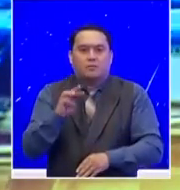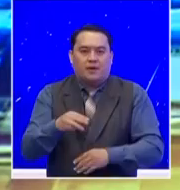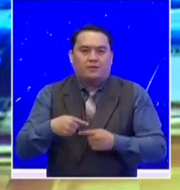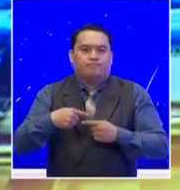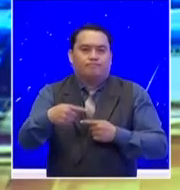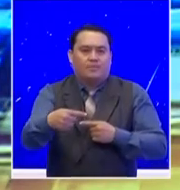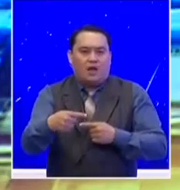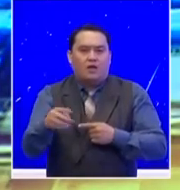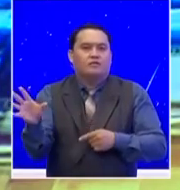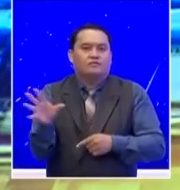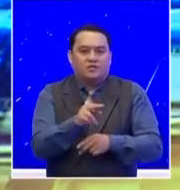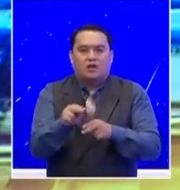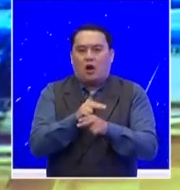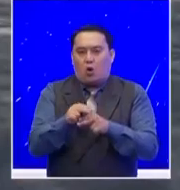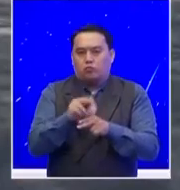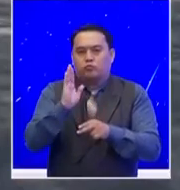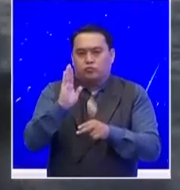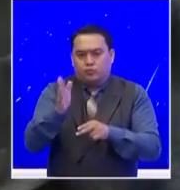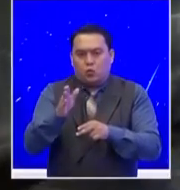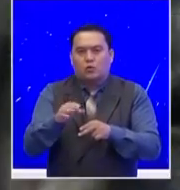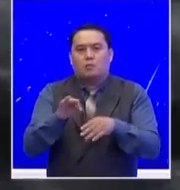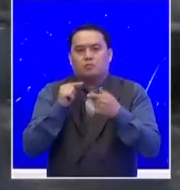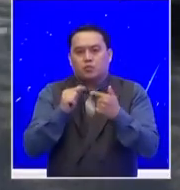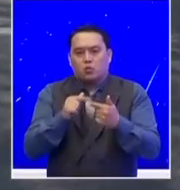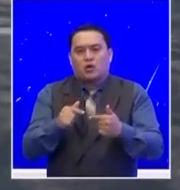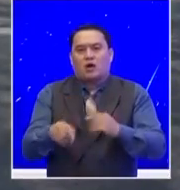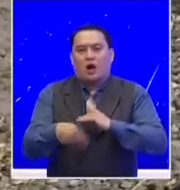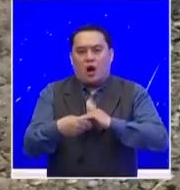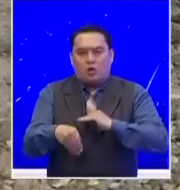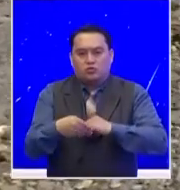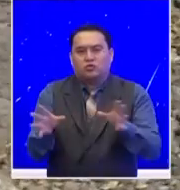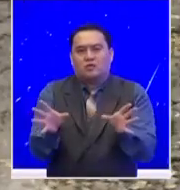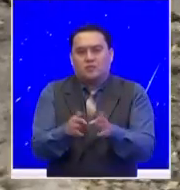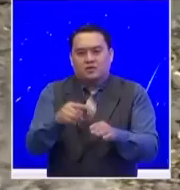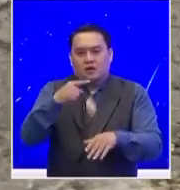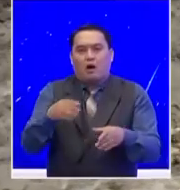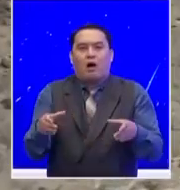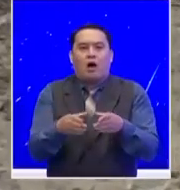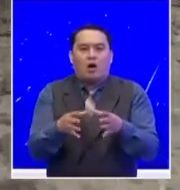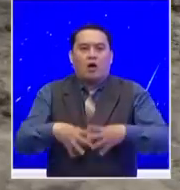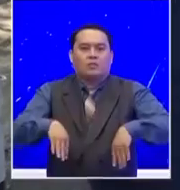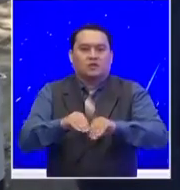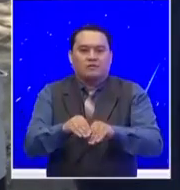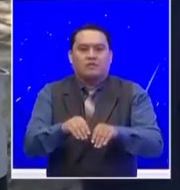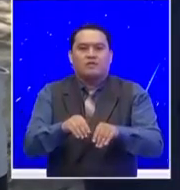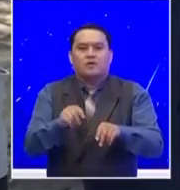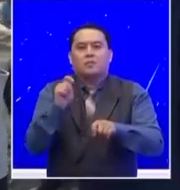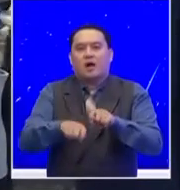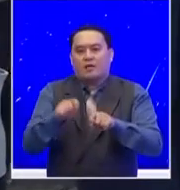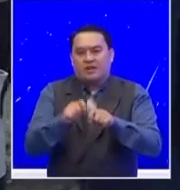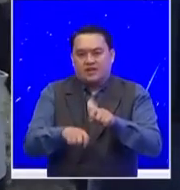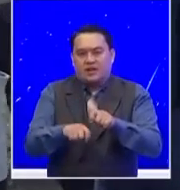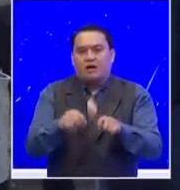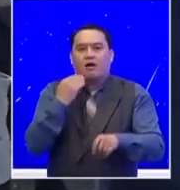они будут отремонтированы. Сотрудники Департамента агентства по противодействию коррупции совместно с активистами и общественниками вышли в